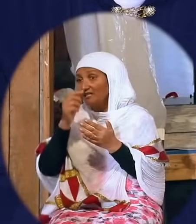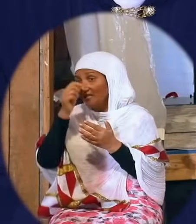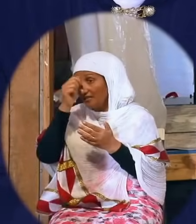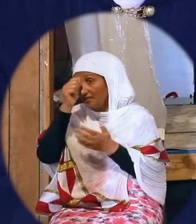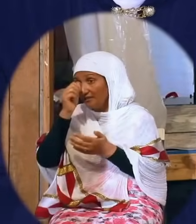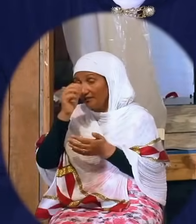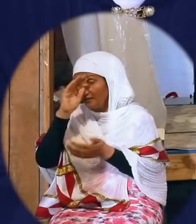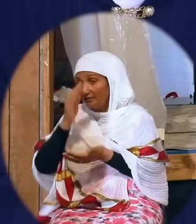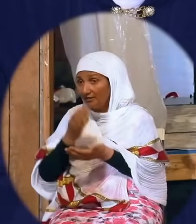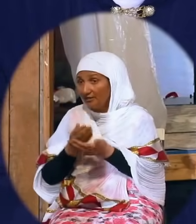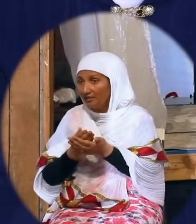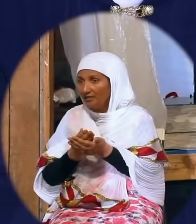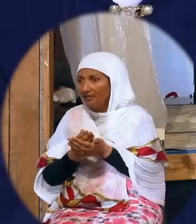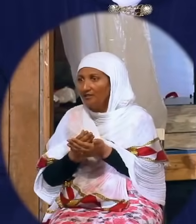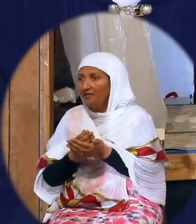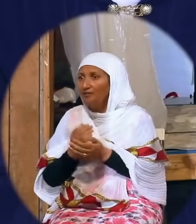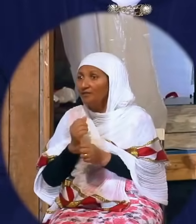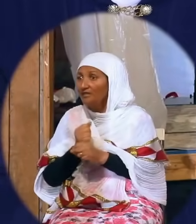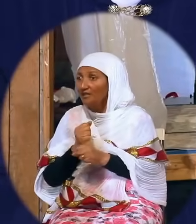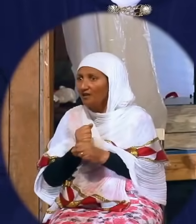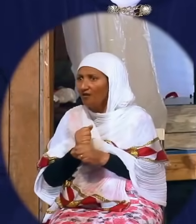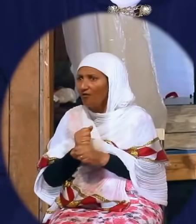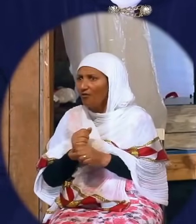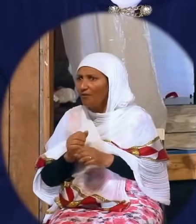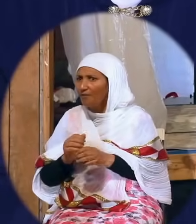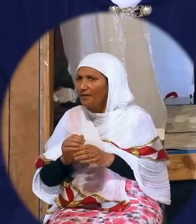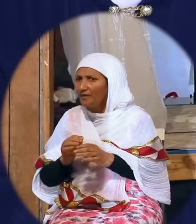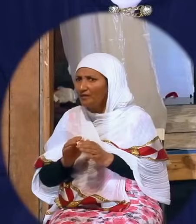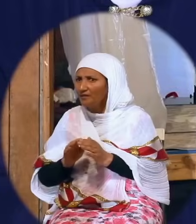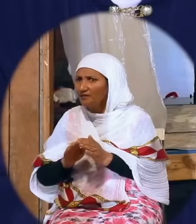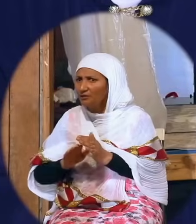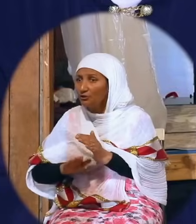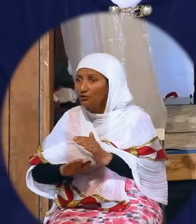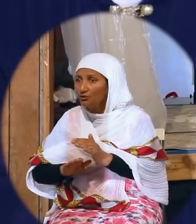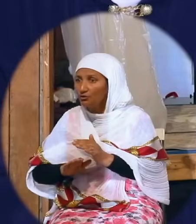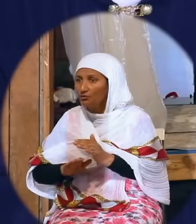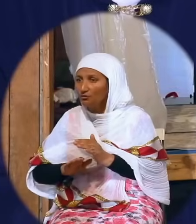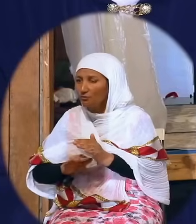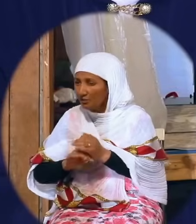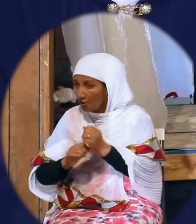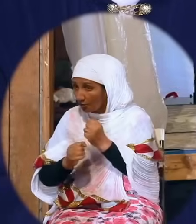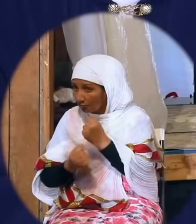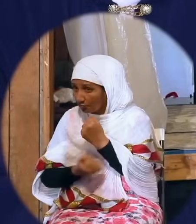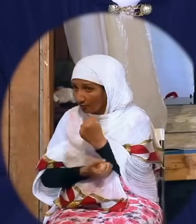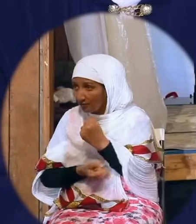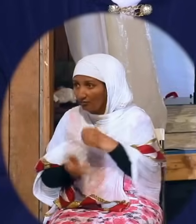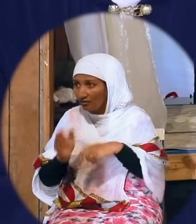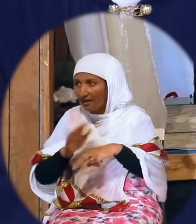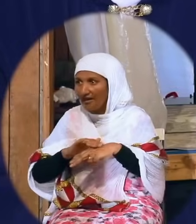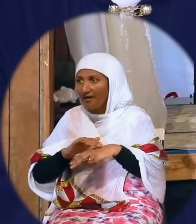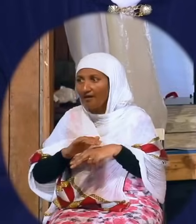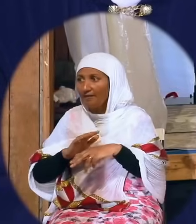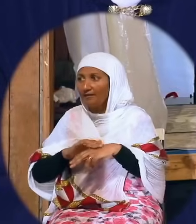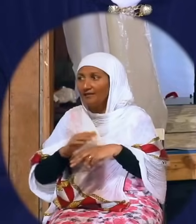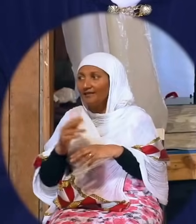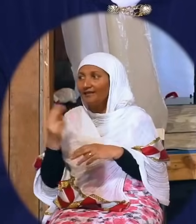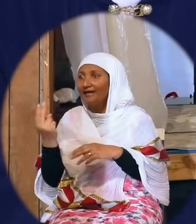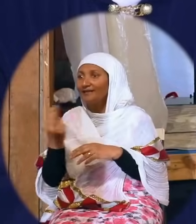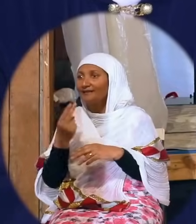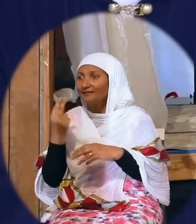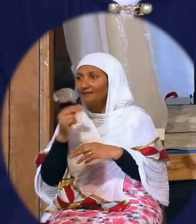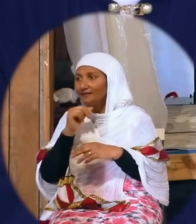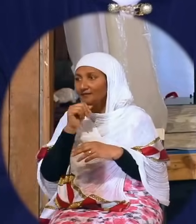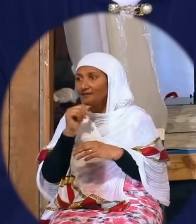ነው በየትኛውም ሳይንስ ብትሄዱ በሃይማኖትም ብትሄዱ መጀመሪያ መሰረቱ ላይ ካልተጠነቀቅንና ካላደረግን